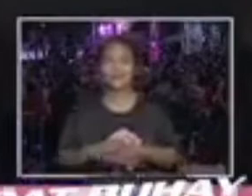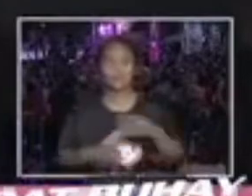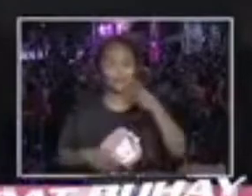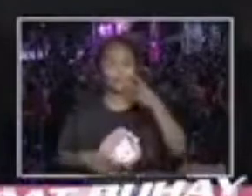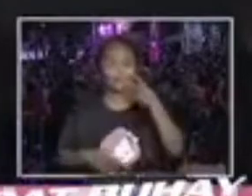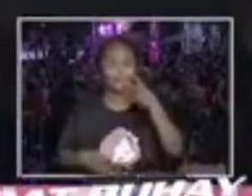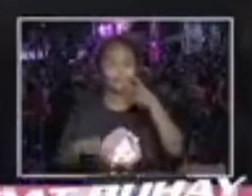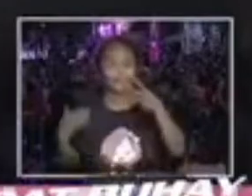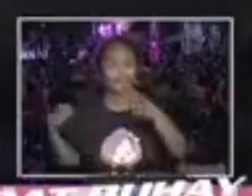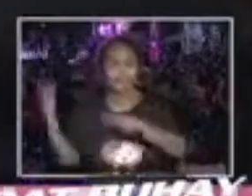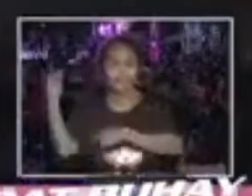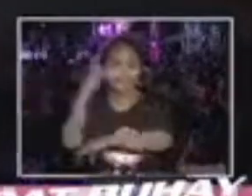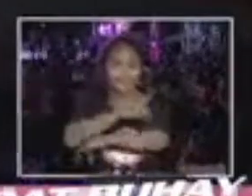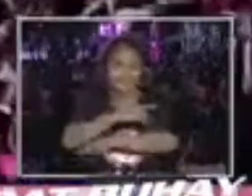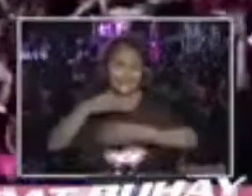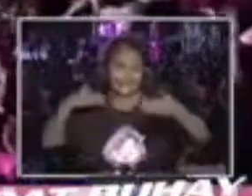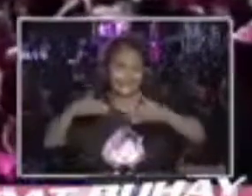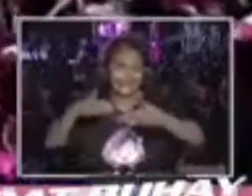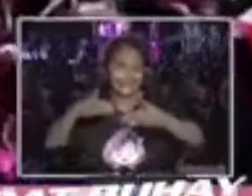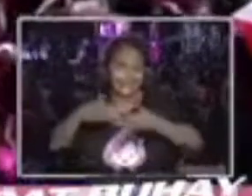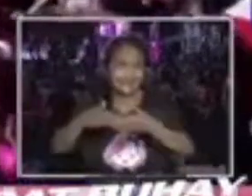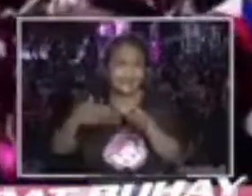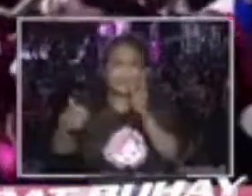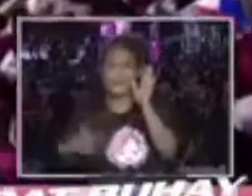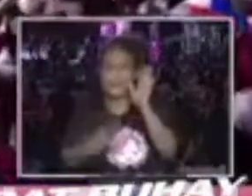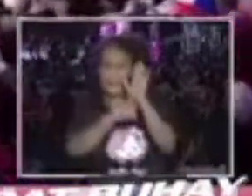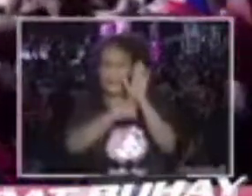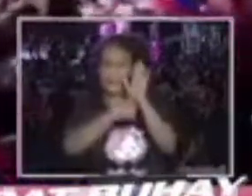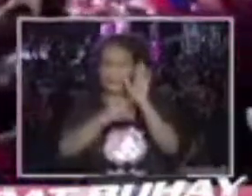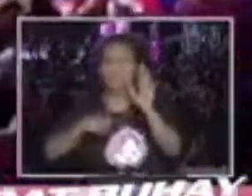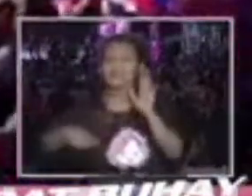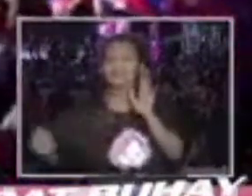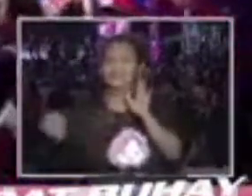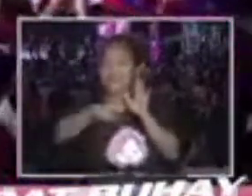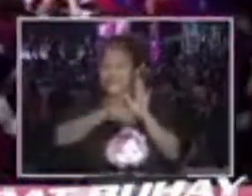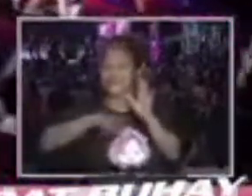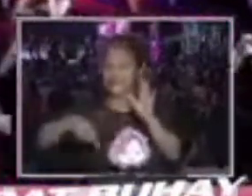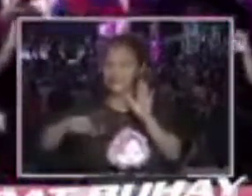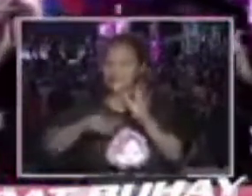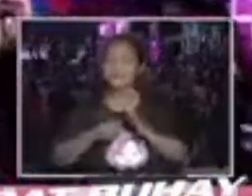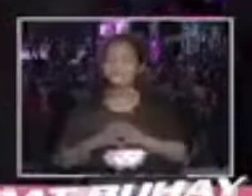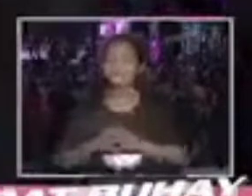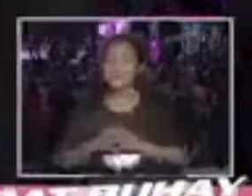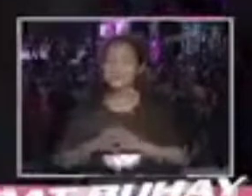Dalawang araw na lang, boboto na tayo.